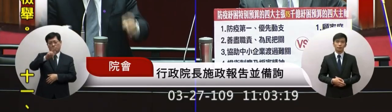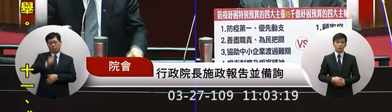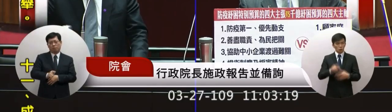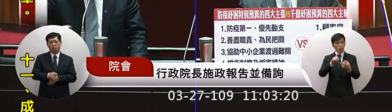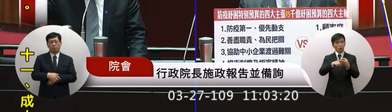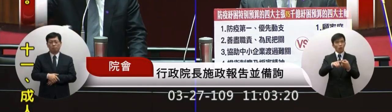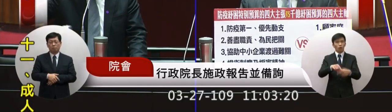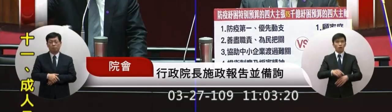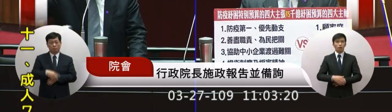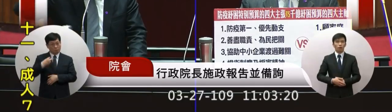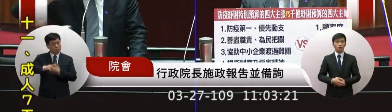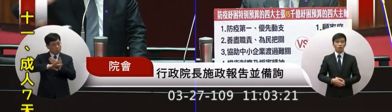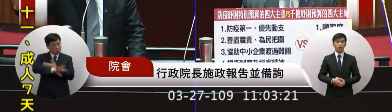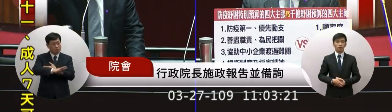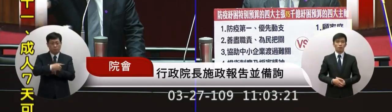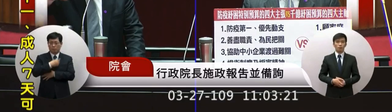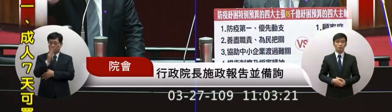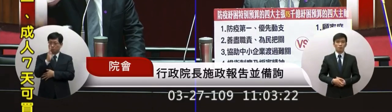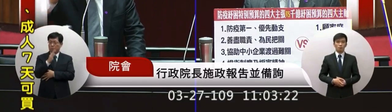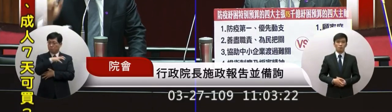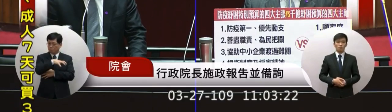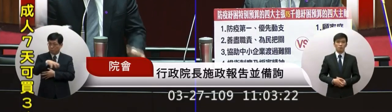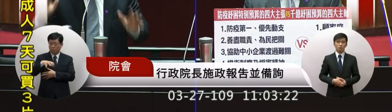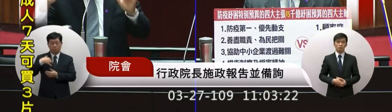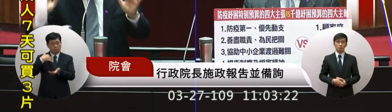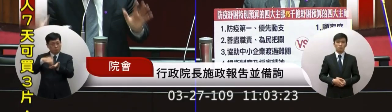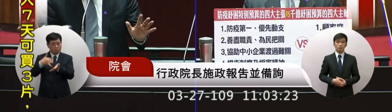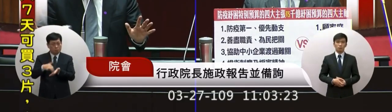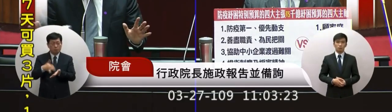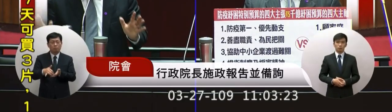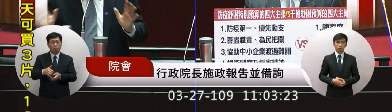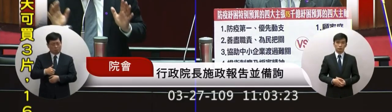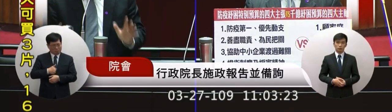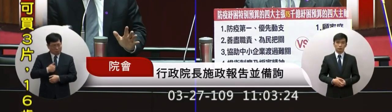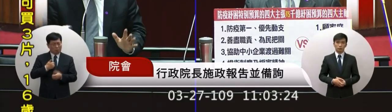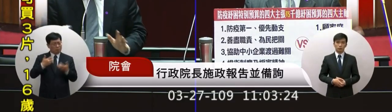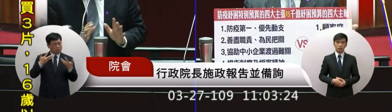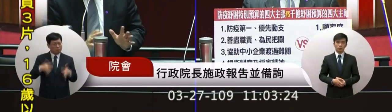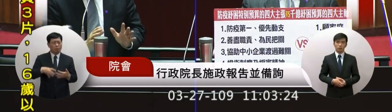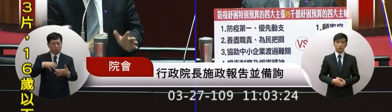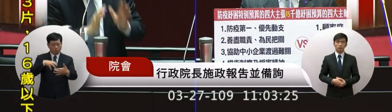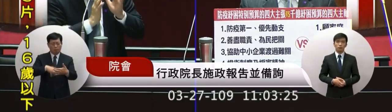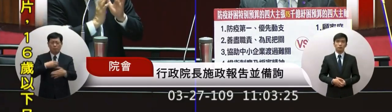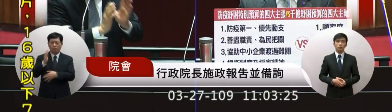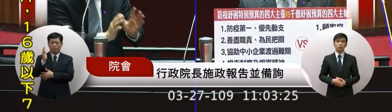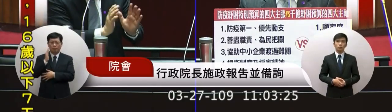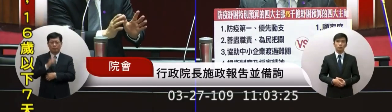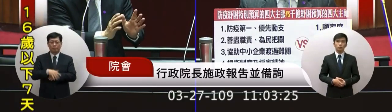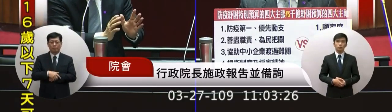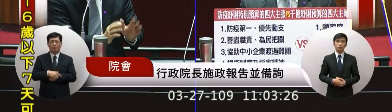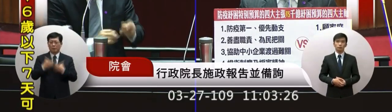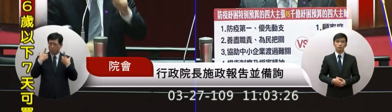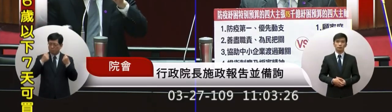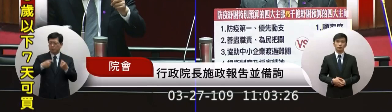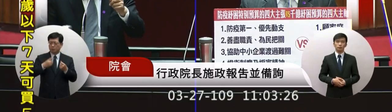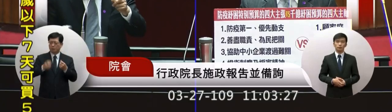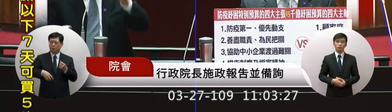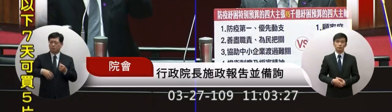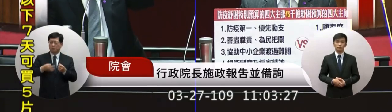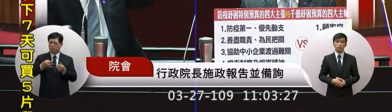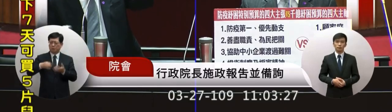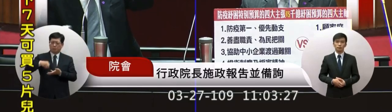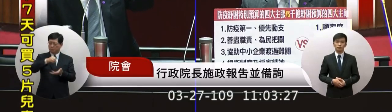对啊。 佮其他咱的，加达多哩省呀，真济是来讲政府拢摕出来，而